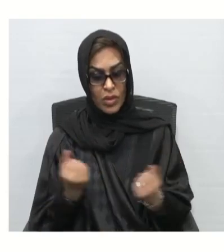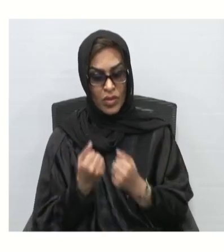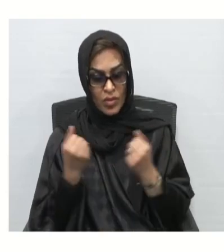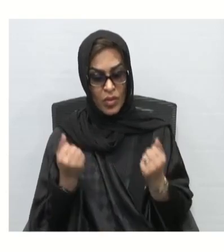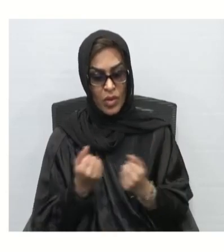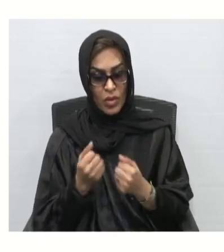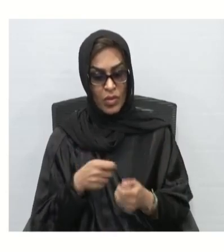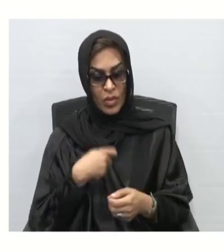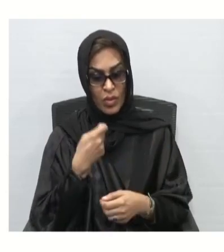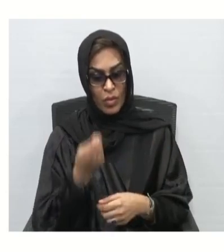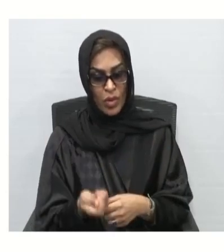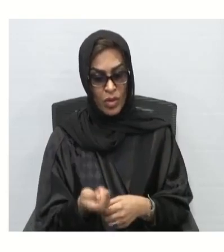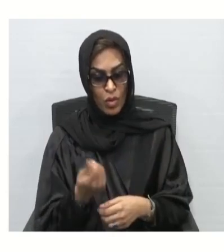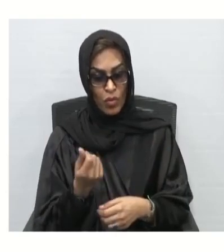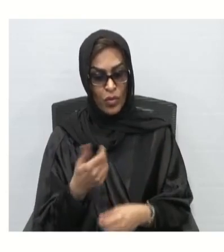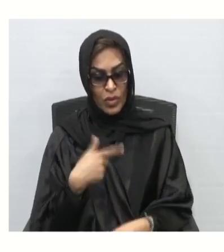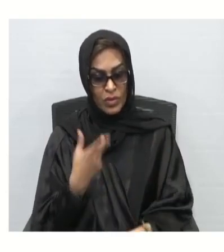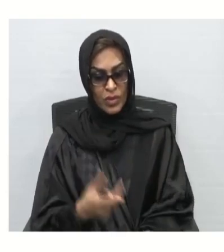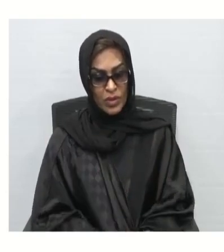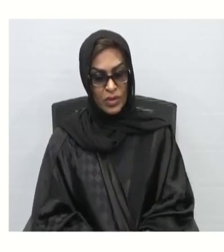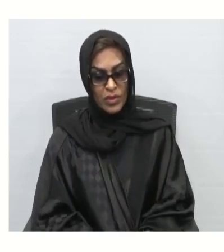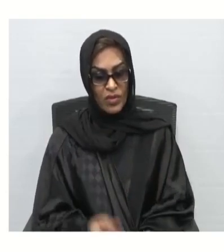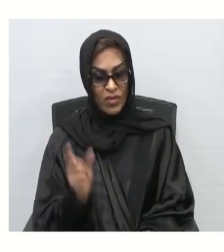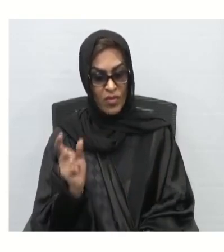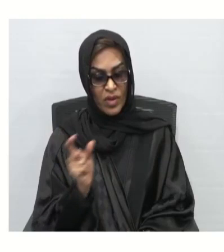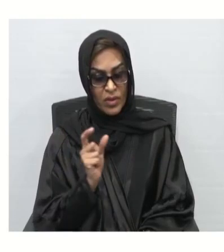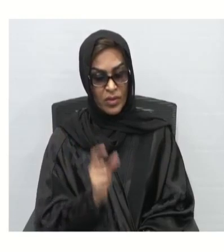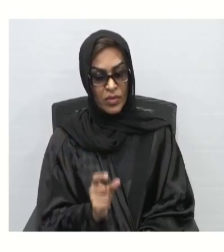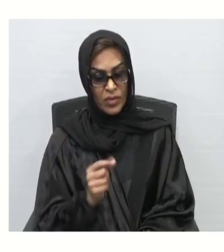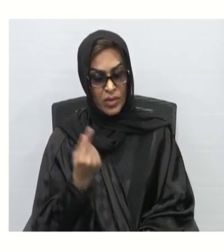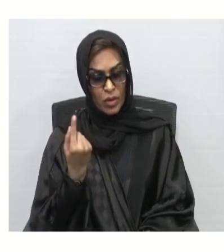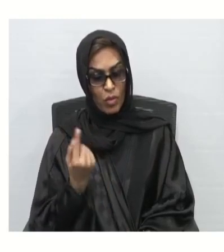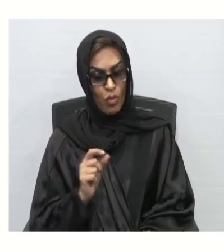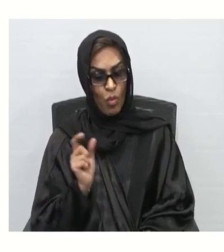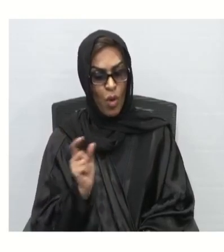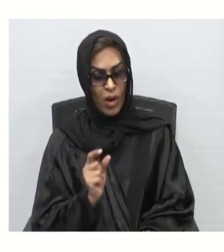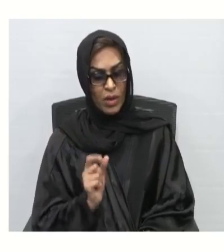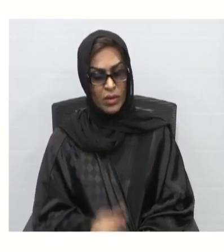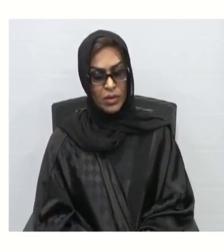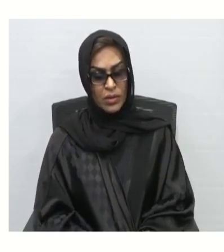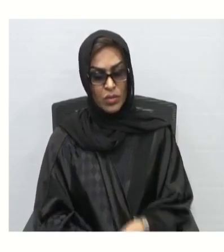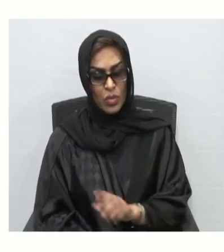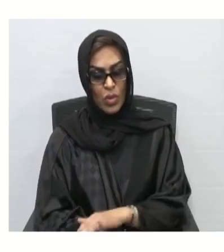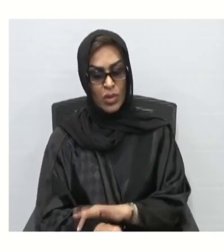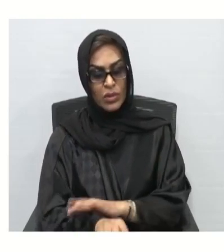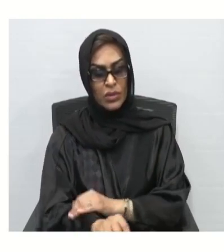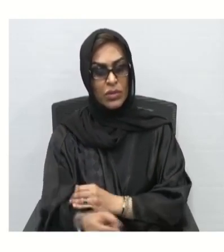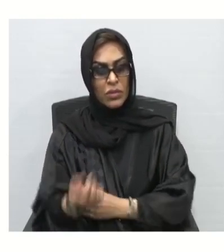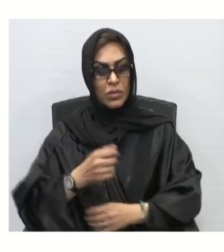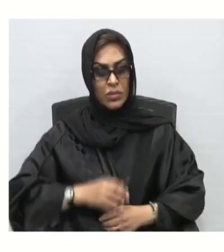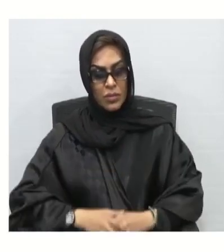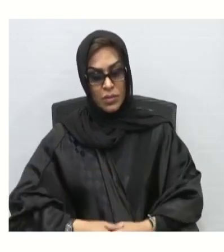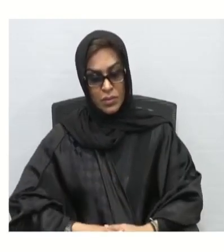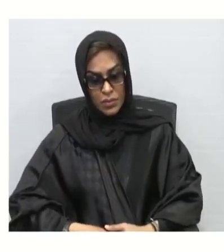معينه وتنفق من اجله الاموال للحصول على منافع خلال فتره زمنيه محدده